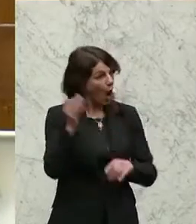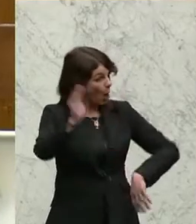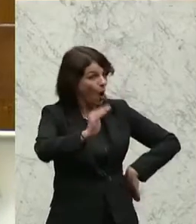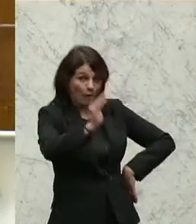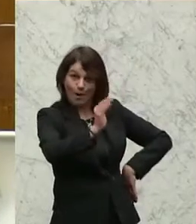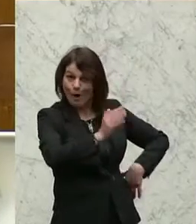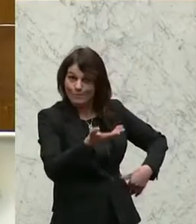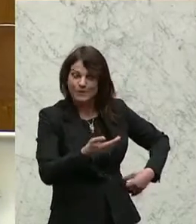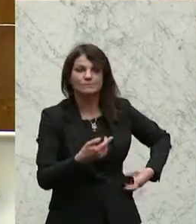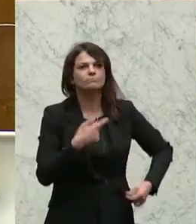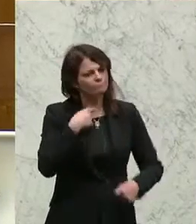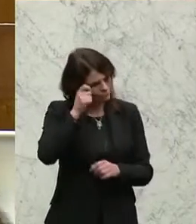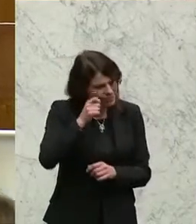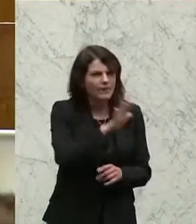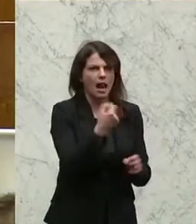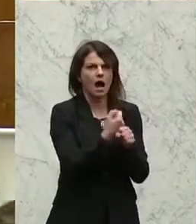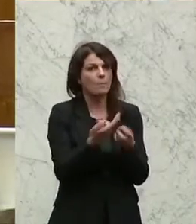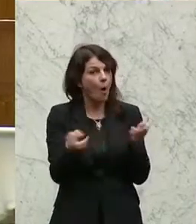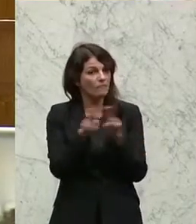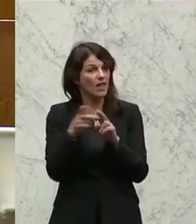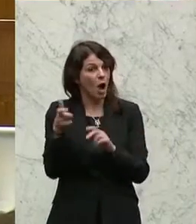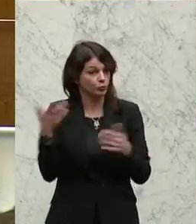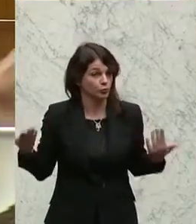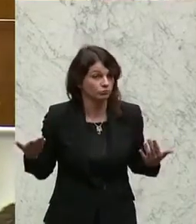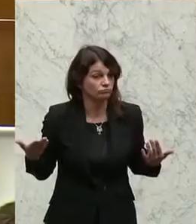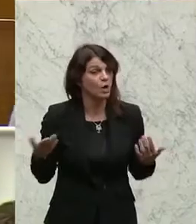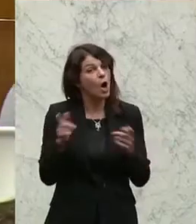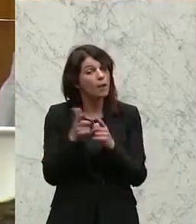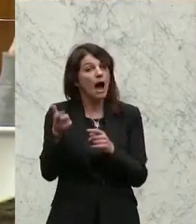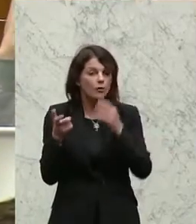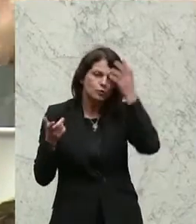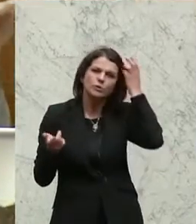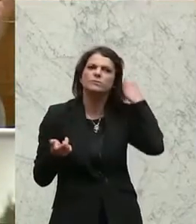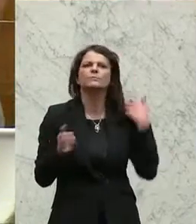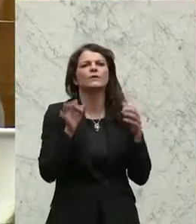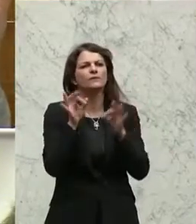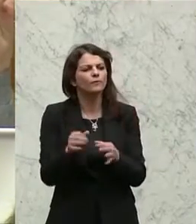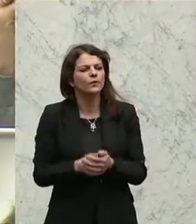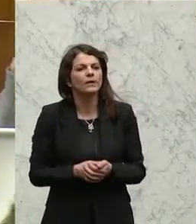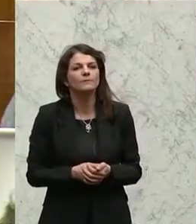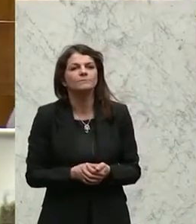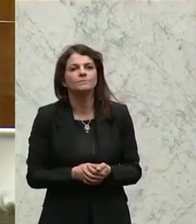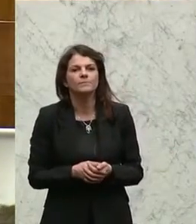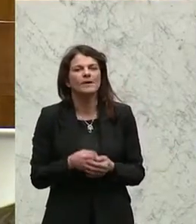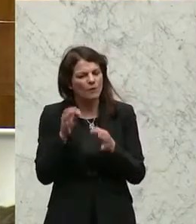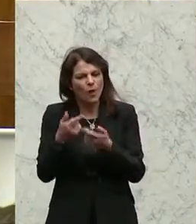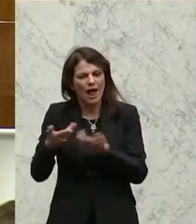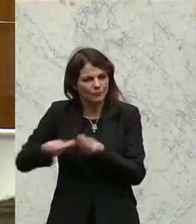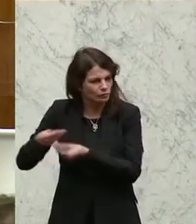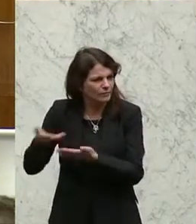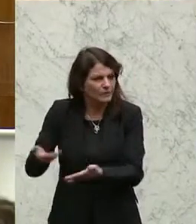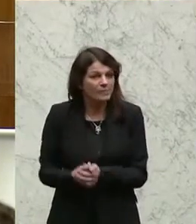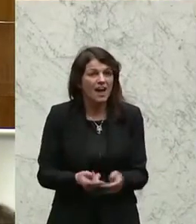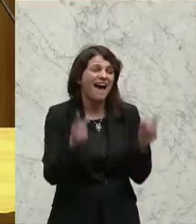von mir und ich schätze deine Arbeit im Umweltausschuss und im Ausschuss für im